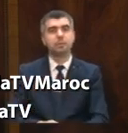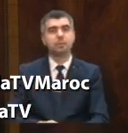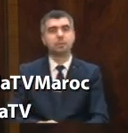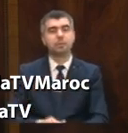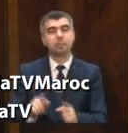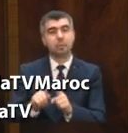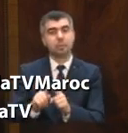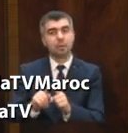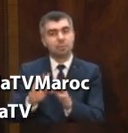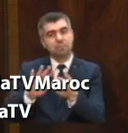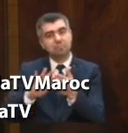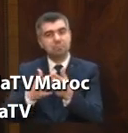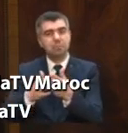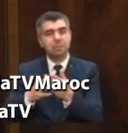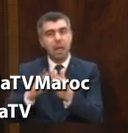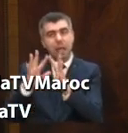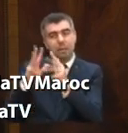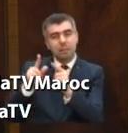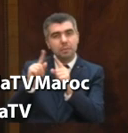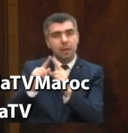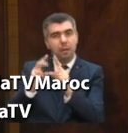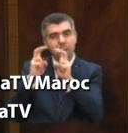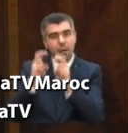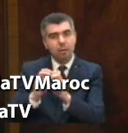لهزيلة الحصيلة أو هزالة الحصيلة